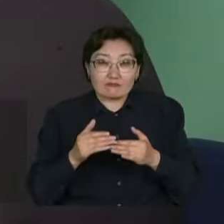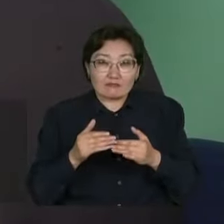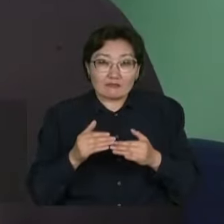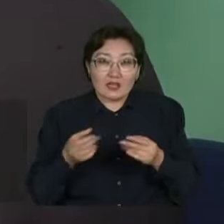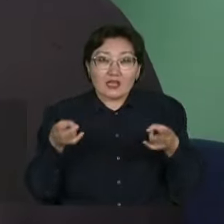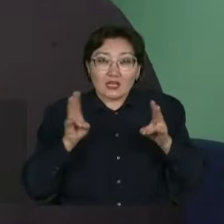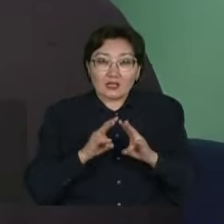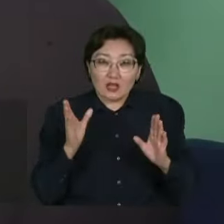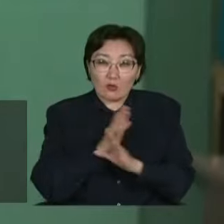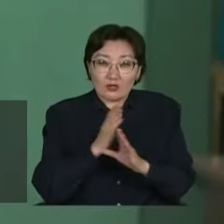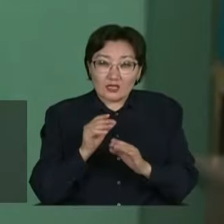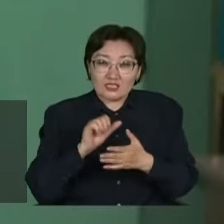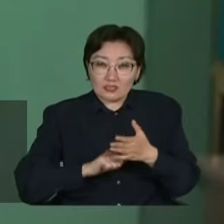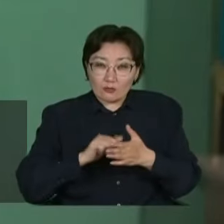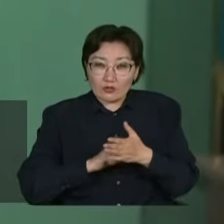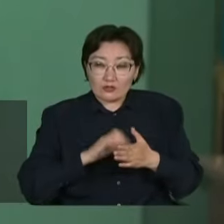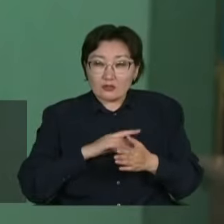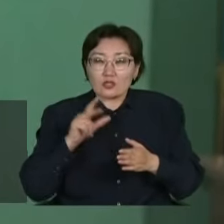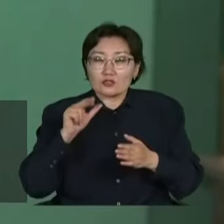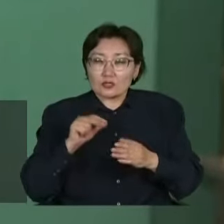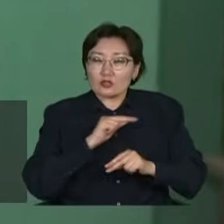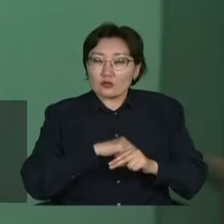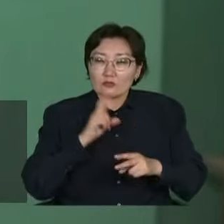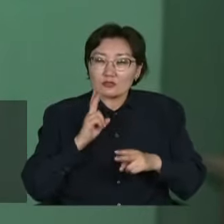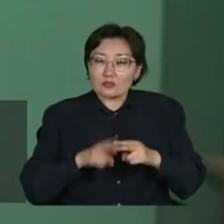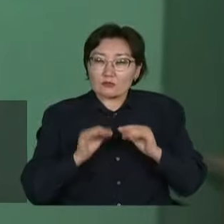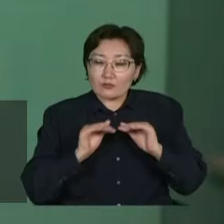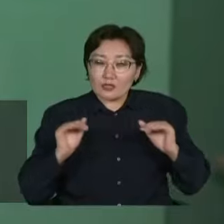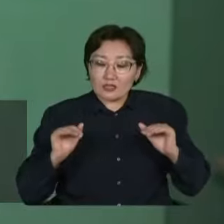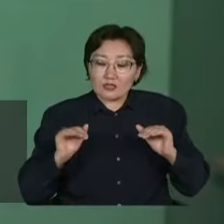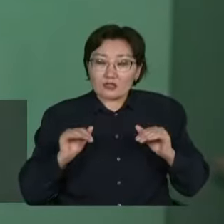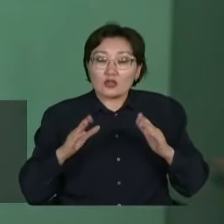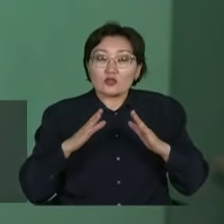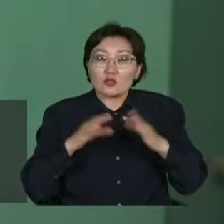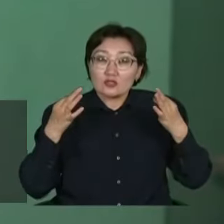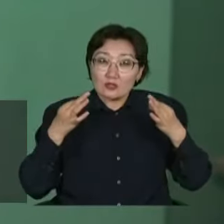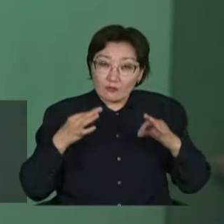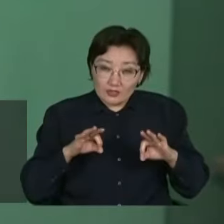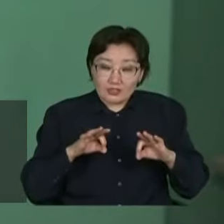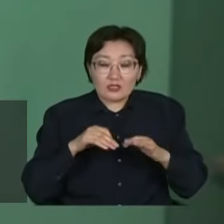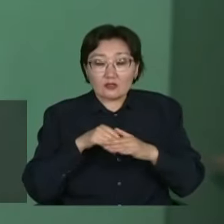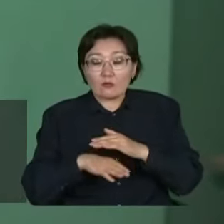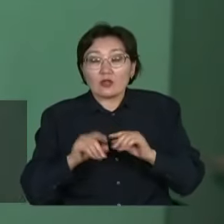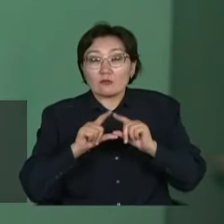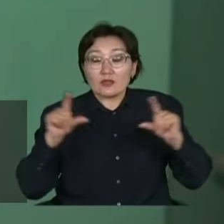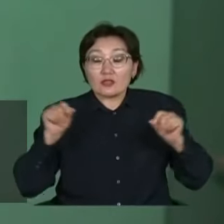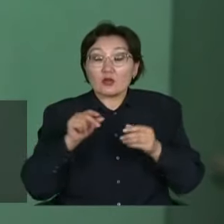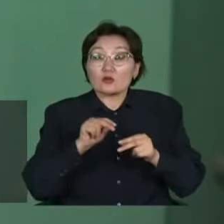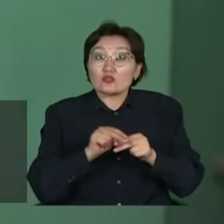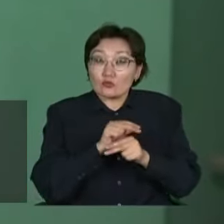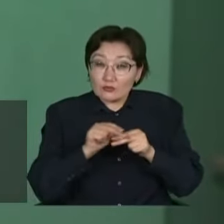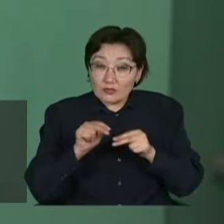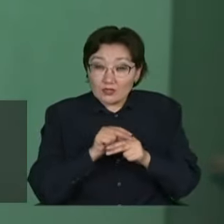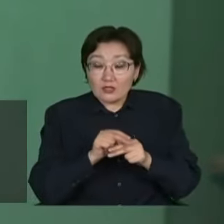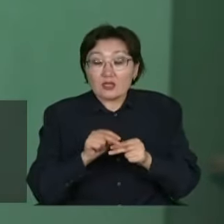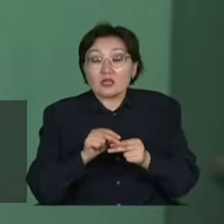қылды. Жұма күні жұмыс аяқталғаннан кейін, балалар тарағаннан кейін мектепті жуып, тазалап, ақтап,